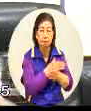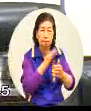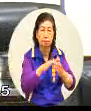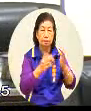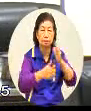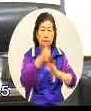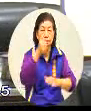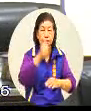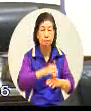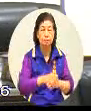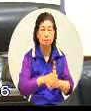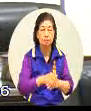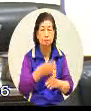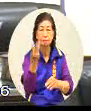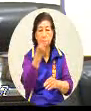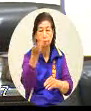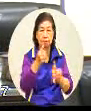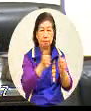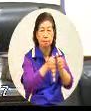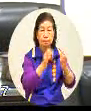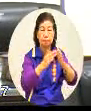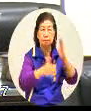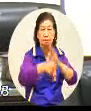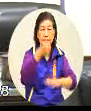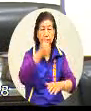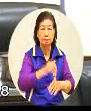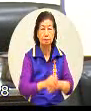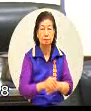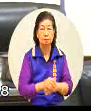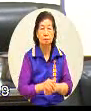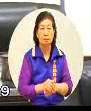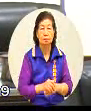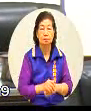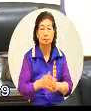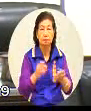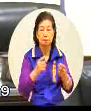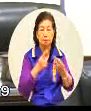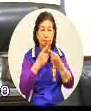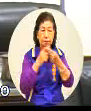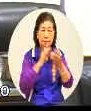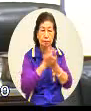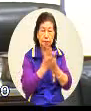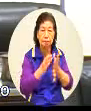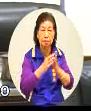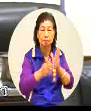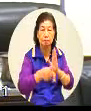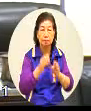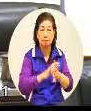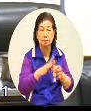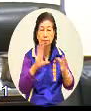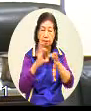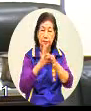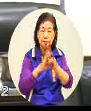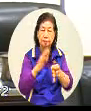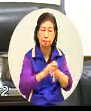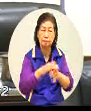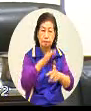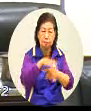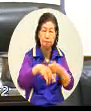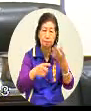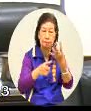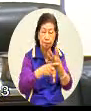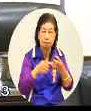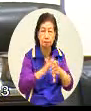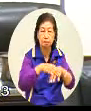啊，三位副市长吼，三位副市长啊，秘书长。啊，甲相关的局处，咱的农业局长、都